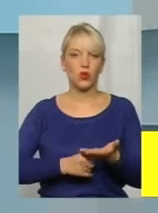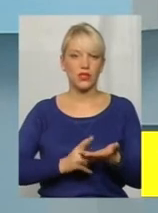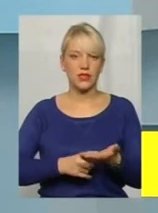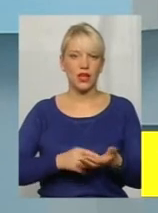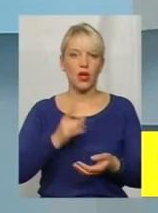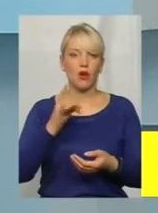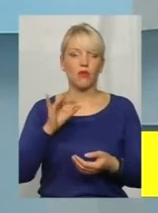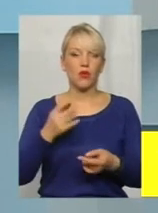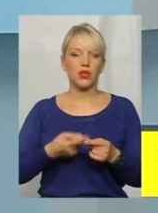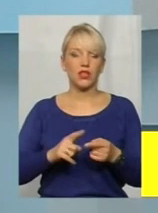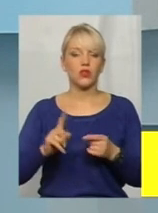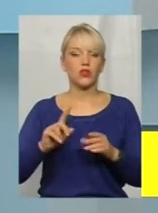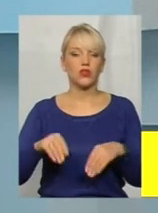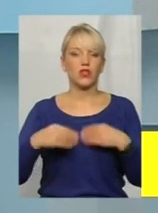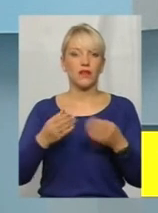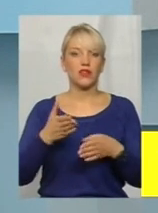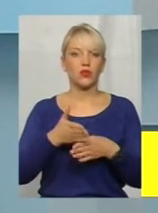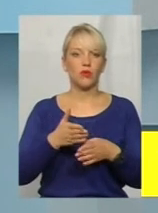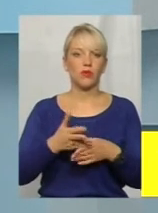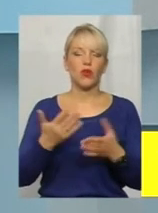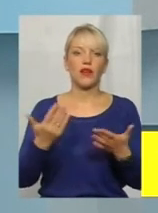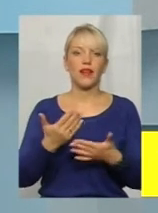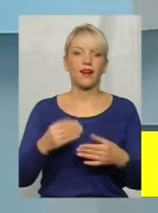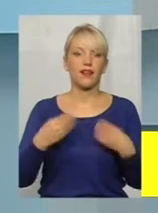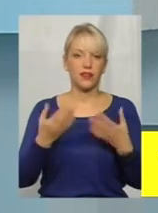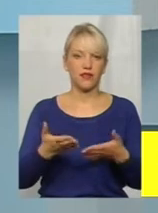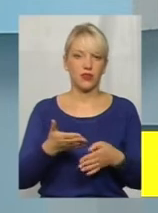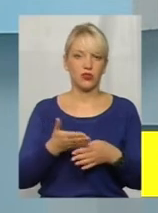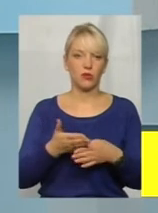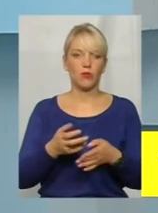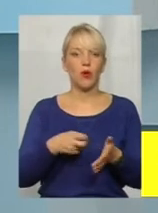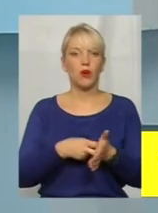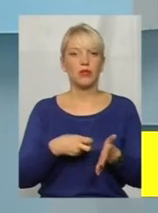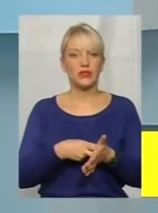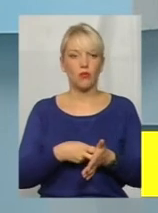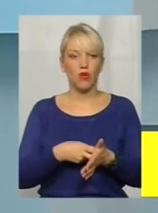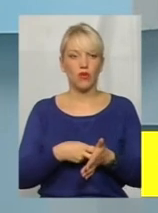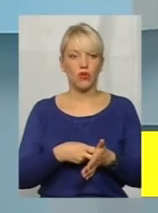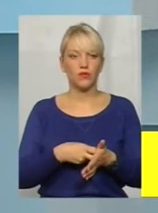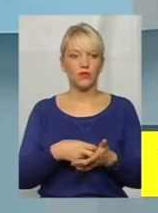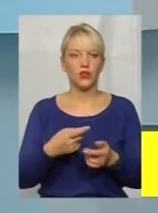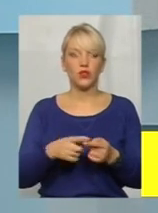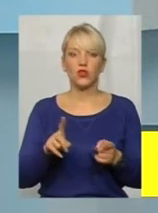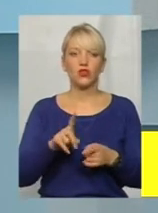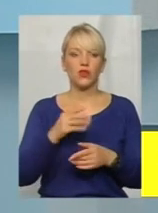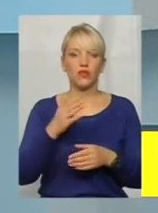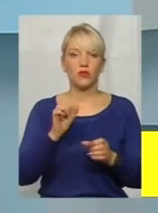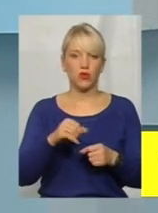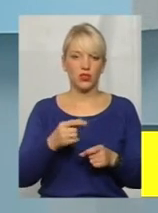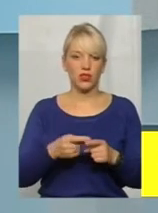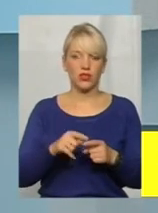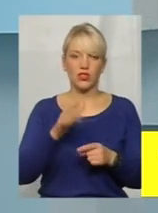про те, що все-таки надавалась допомога. Яка надавалась допомога? Письмово. Вони, по суті, що вони можуть на даний